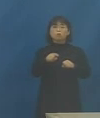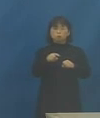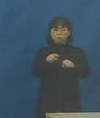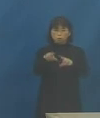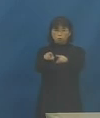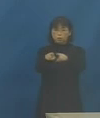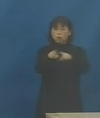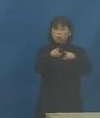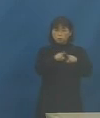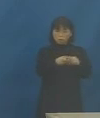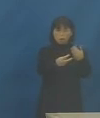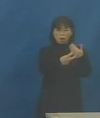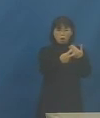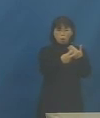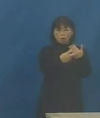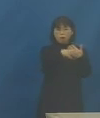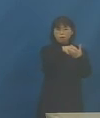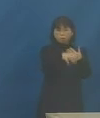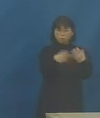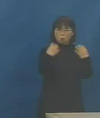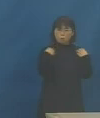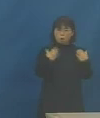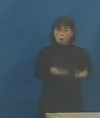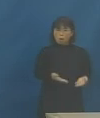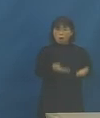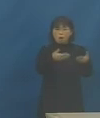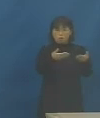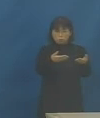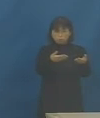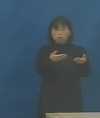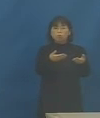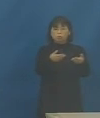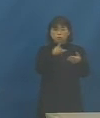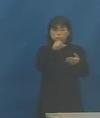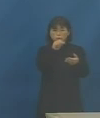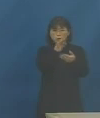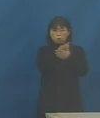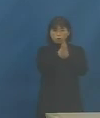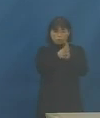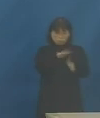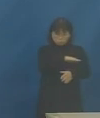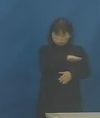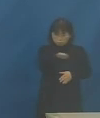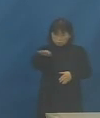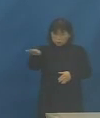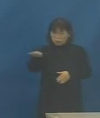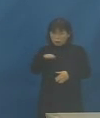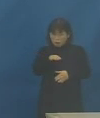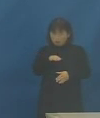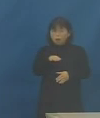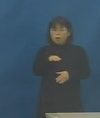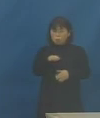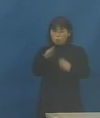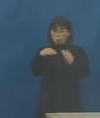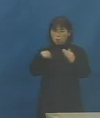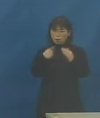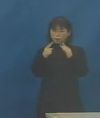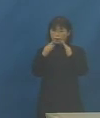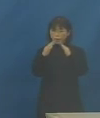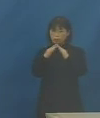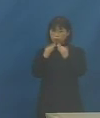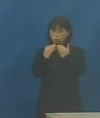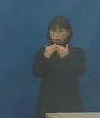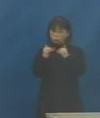減らしながらそのこの堅調全県的なこの在宅療養者の映像はを